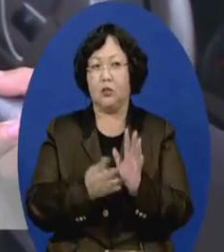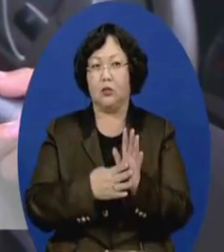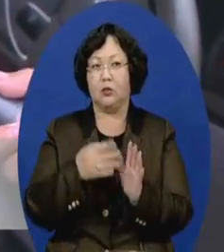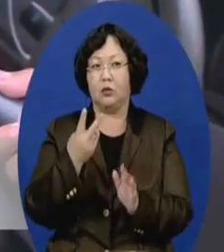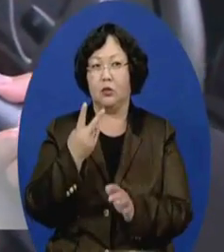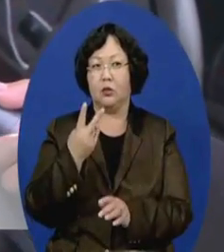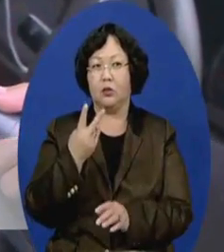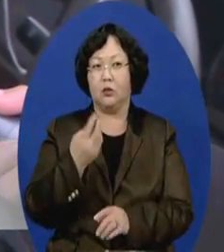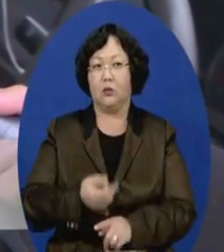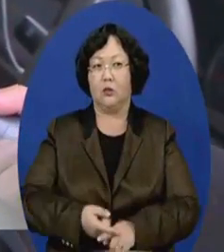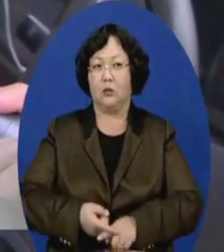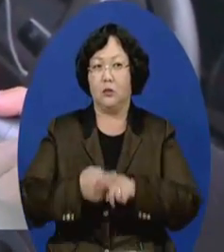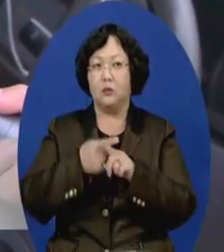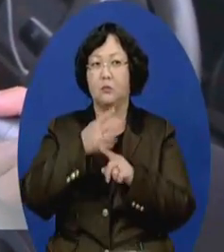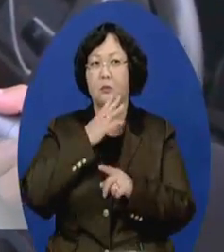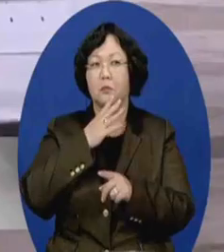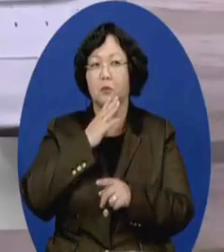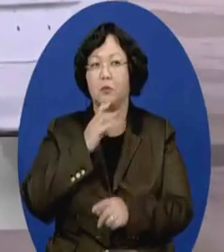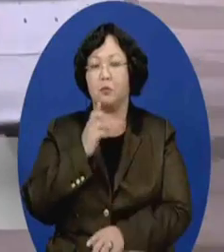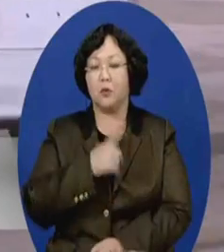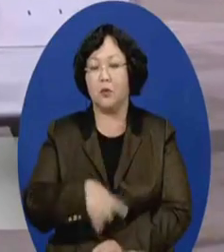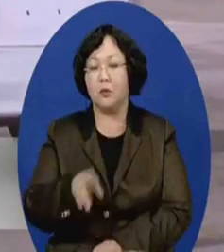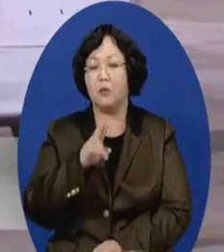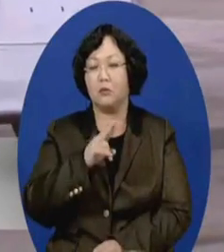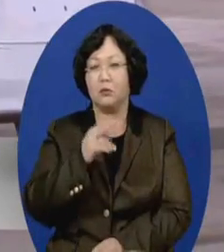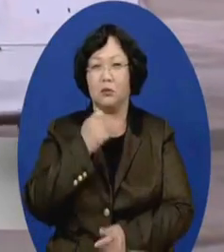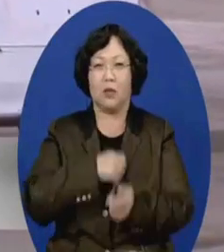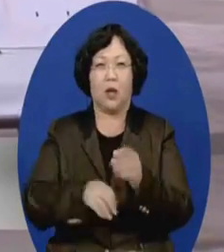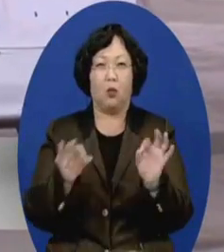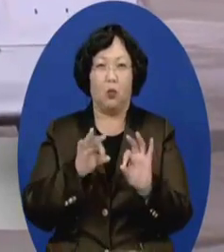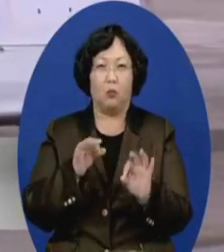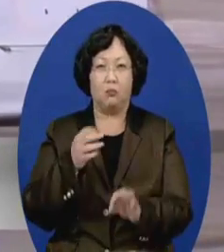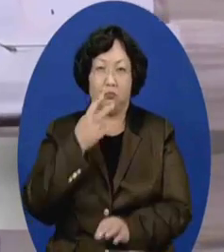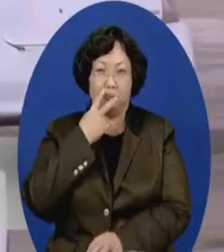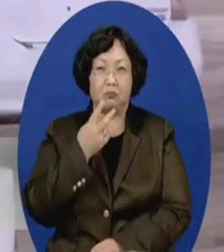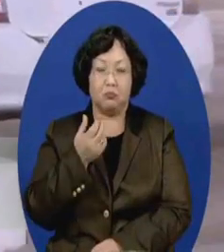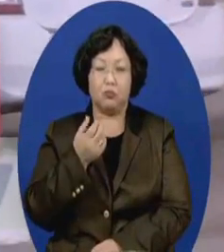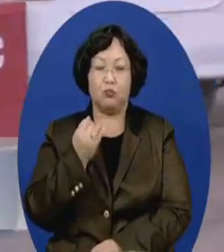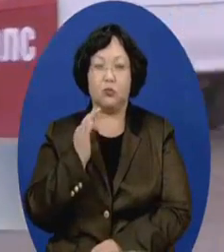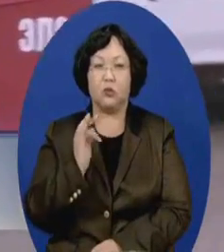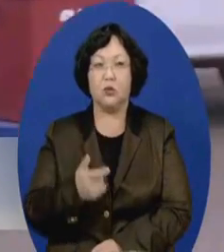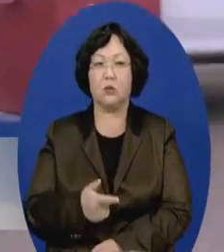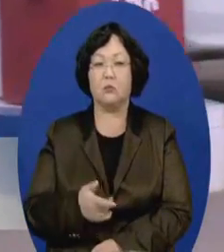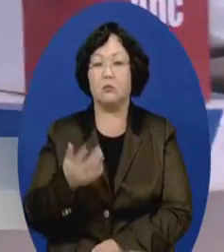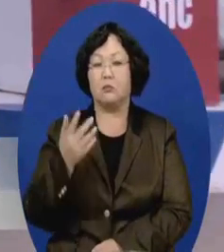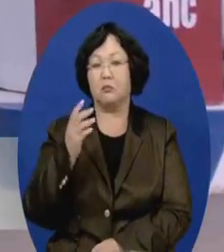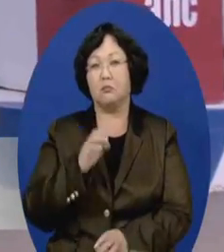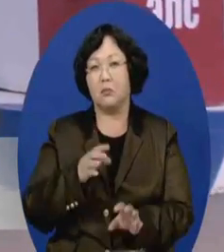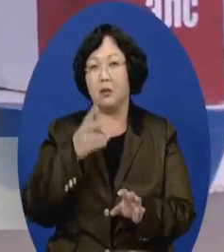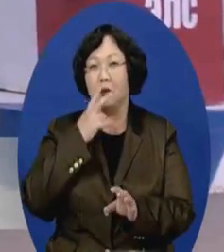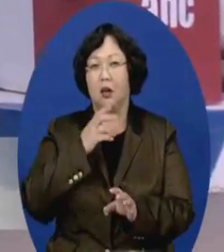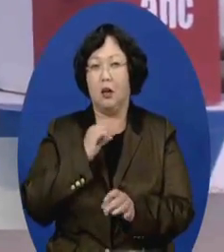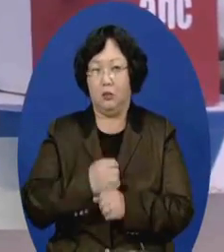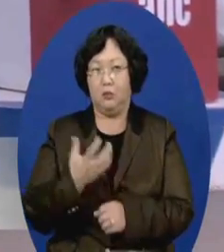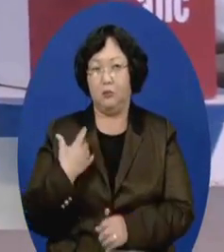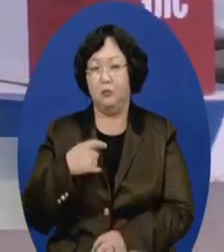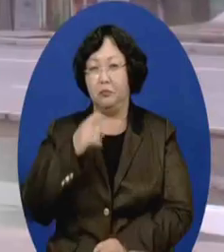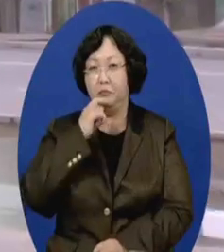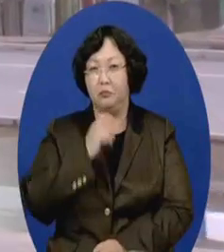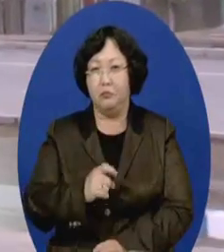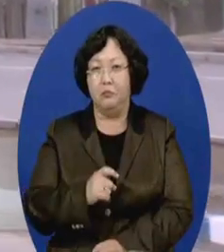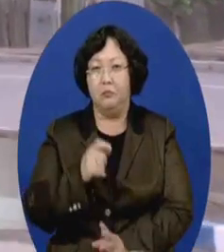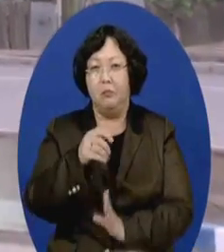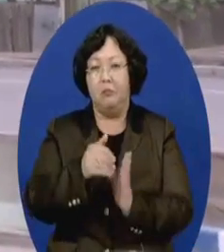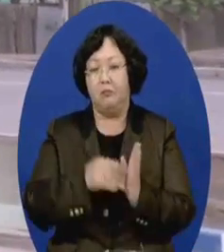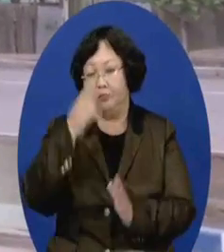одоо нэмэгдэх гээд байгаа болоод өгөхгүй байгаа юм билгүй дээ бодвол. Энэ үсэд байгаа нөхцөл байдалд албаныхан тайлбар өгсөн. Манай улсад